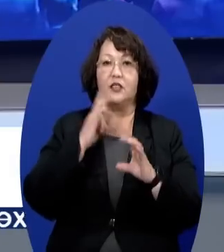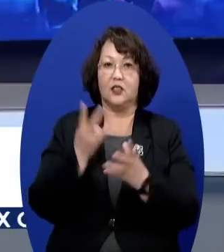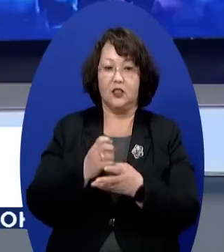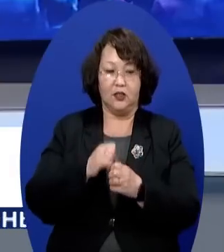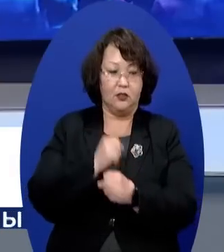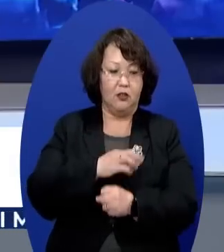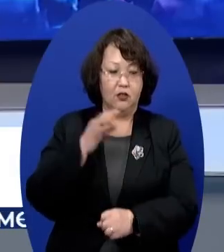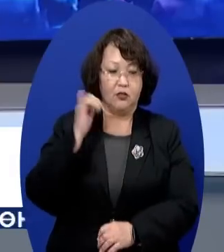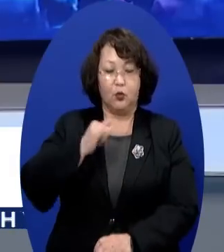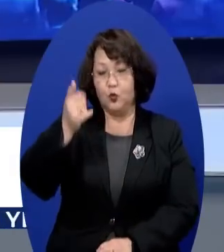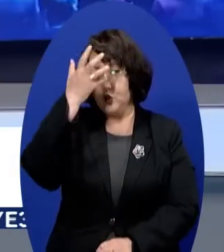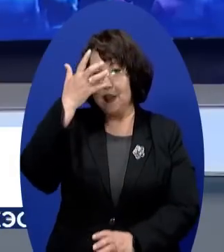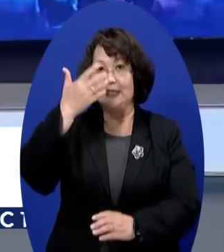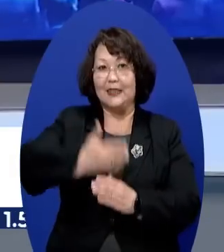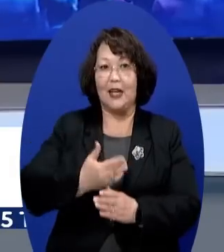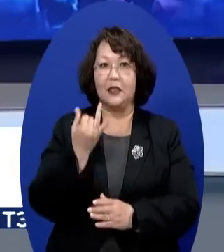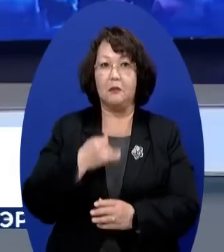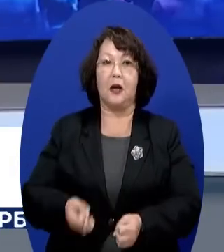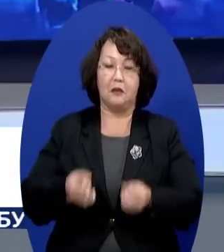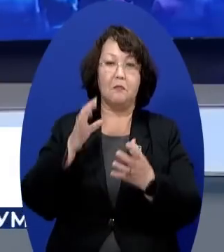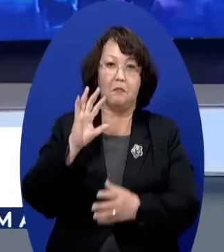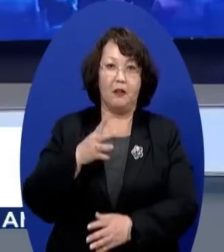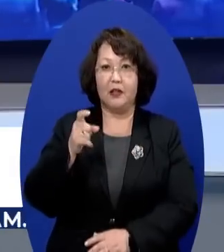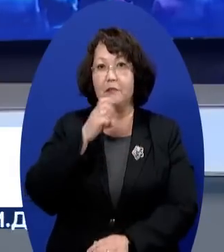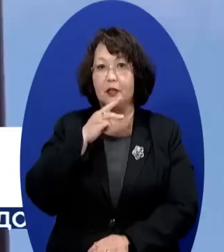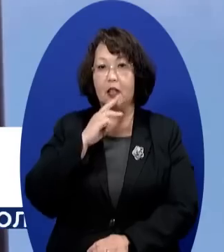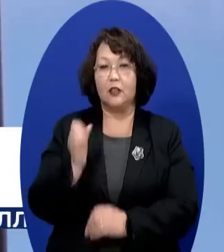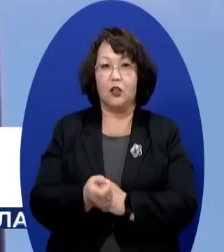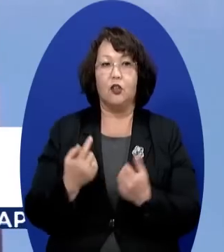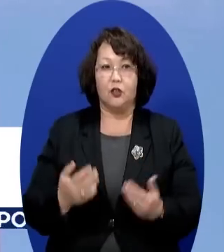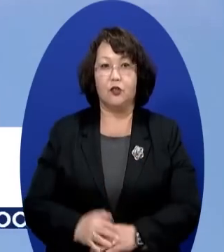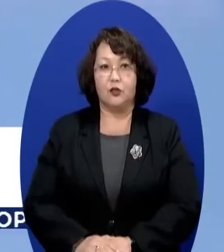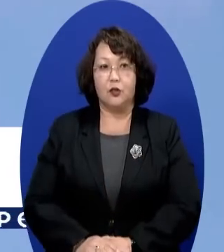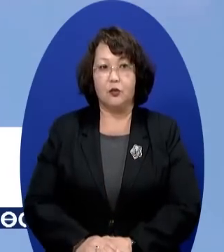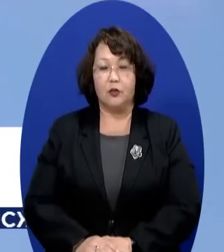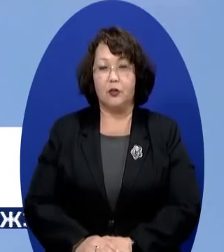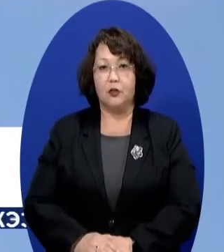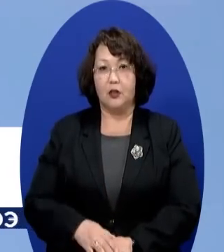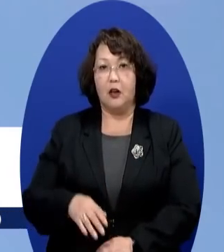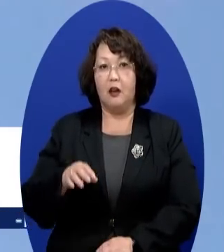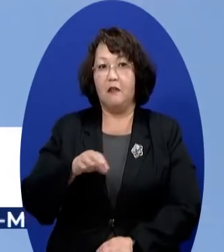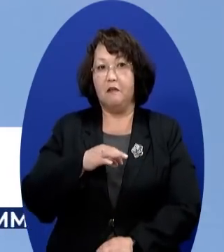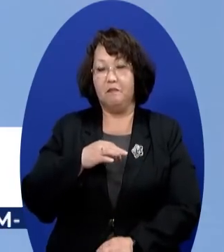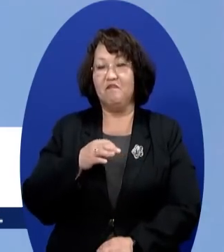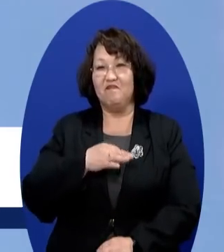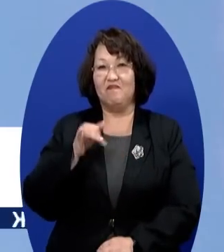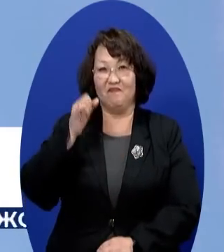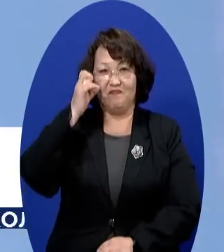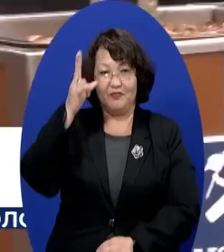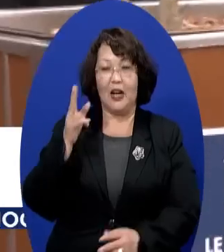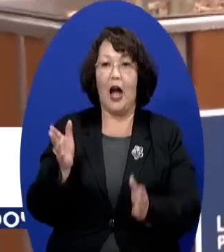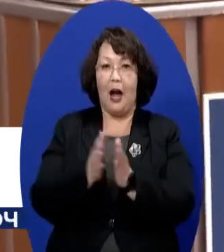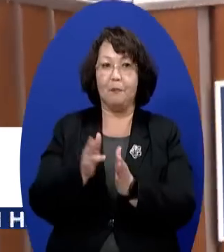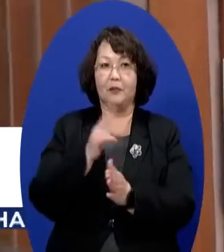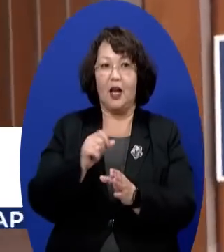Францын улс төр гацаанд орох аюул бодтой осныг хэвлэлүүдэд онцолж байна. За Макроны тэргүүлдэг хамтдаа эвсэл өмнөхөөс